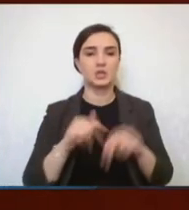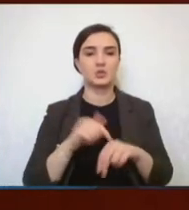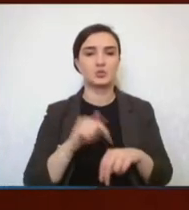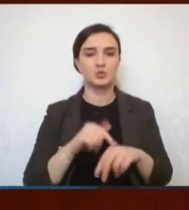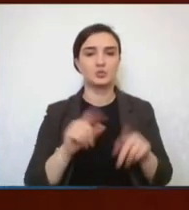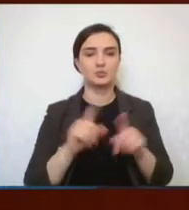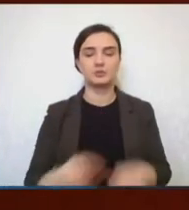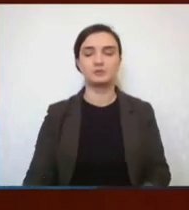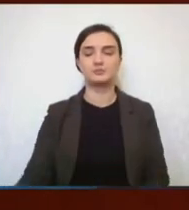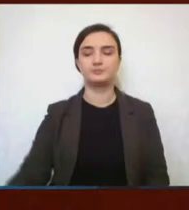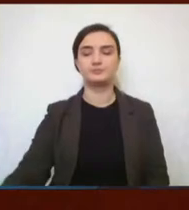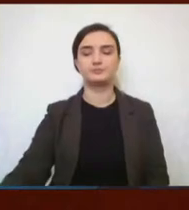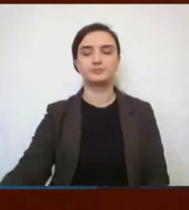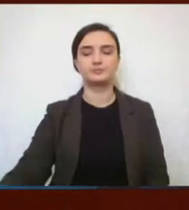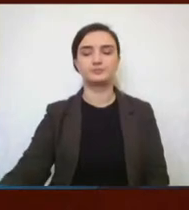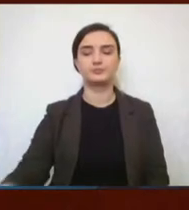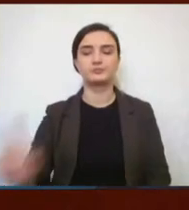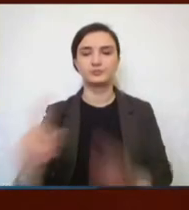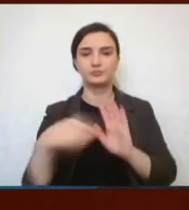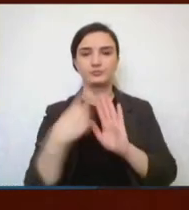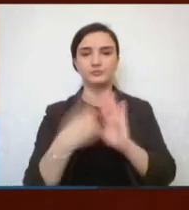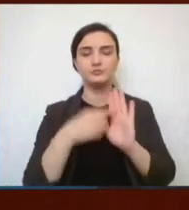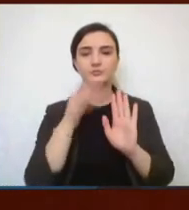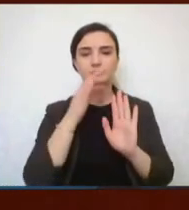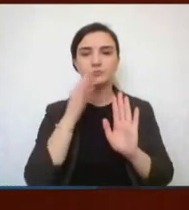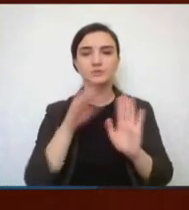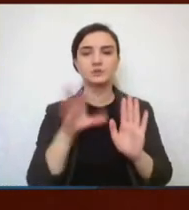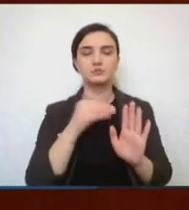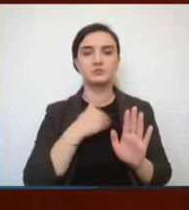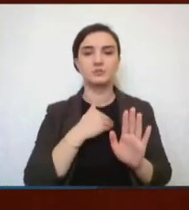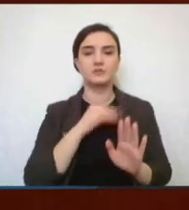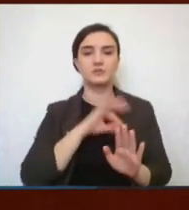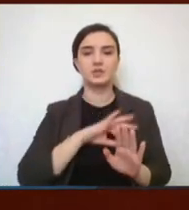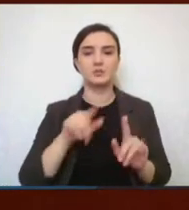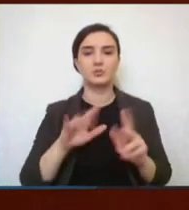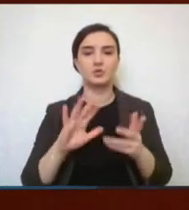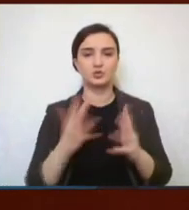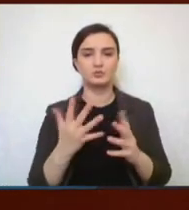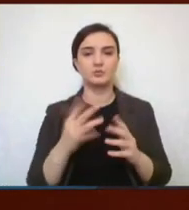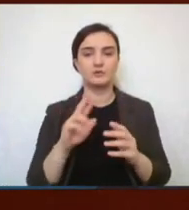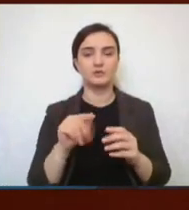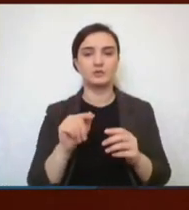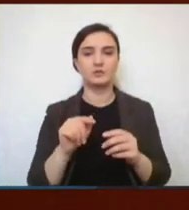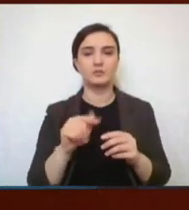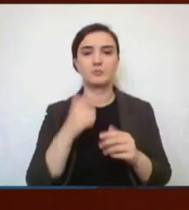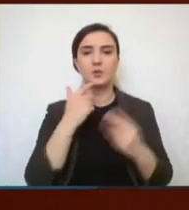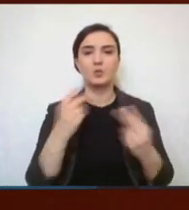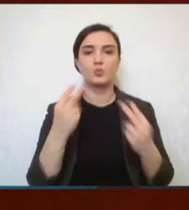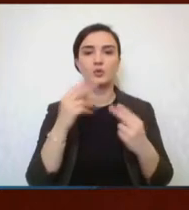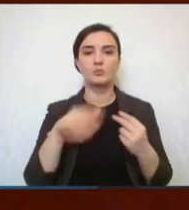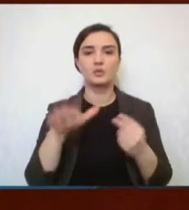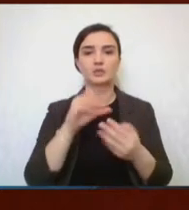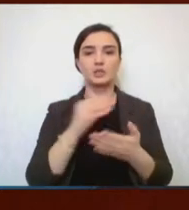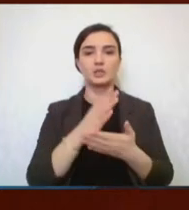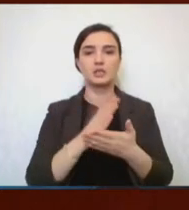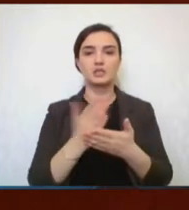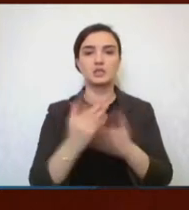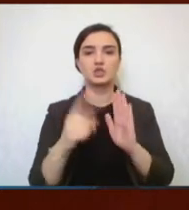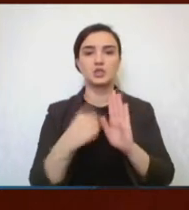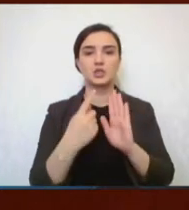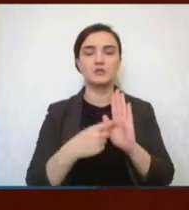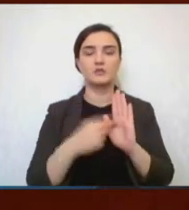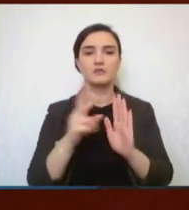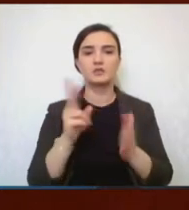ელენე ვიდრე დასამ კიდევ კითხავს მე მინდა ვისარგებლო შემთხვევით და მაყურებელთა იმ ნაწილის კითხვა დასვა ვისაც აქვს